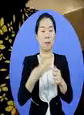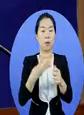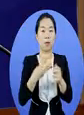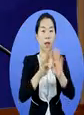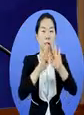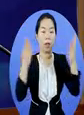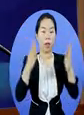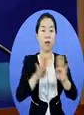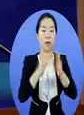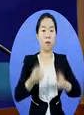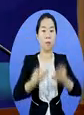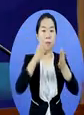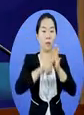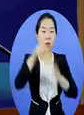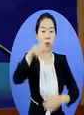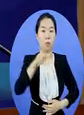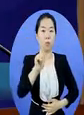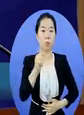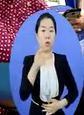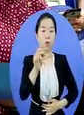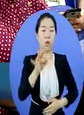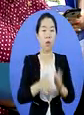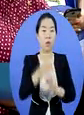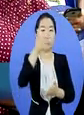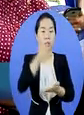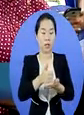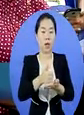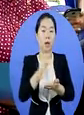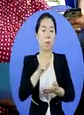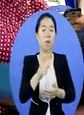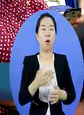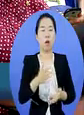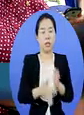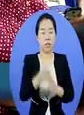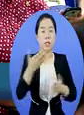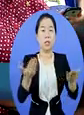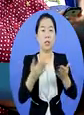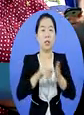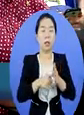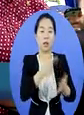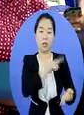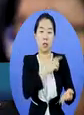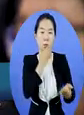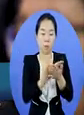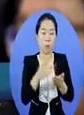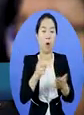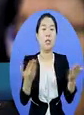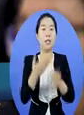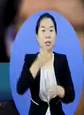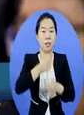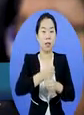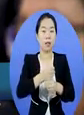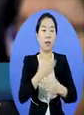됐는데요. 이날 개소식에서 구본영 시장은 시정의 우선과제인 실업문제 해결을 위해 좋은 일자리 7대 중점과제를